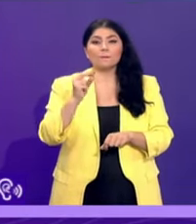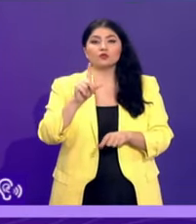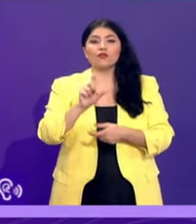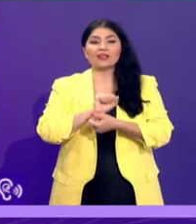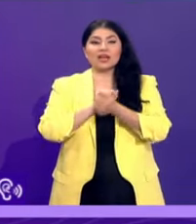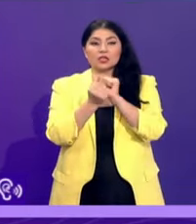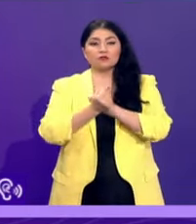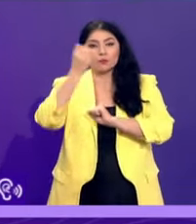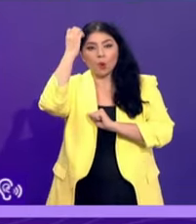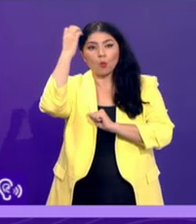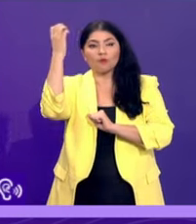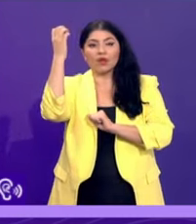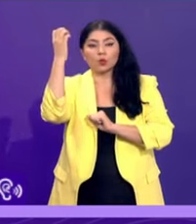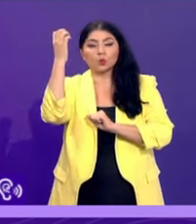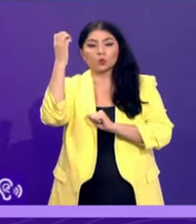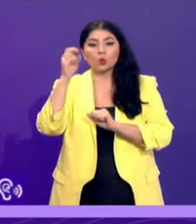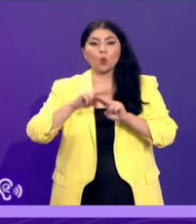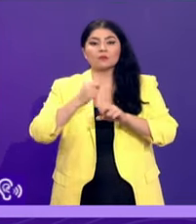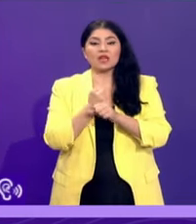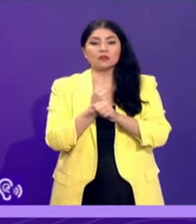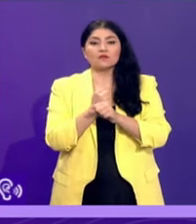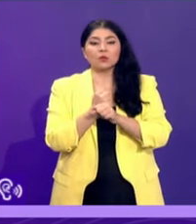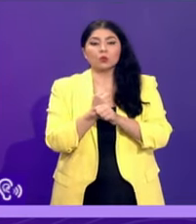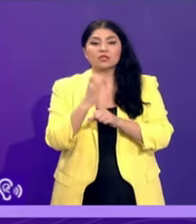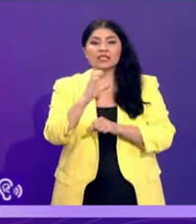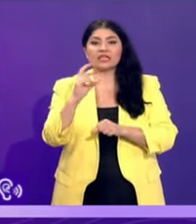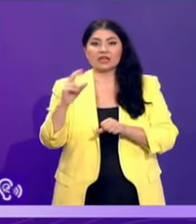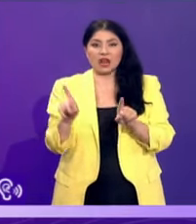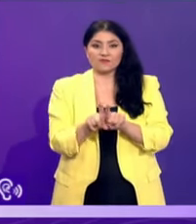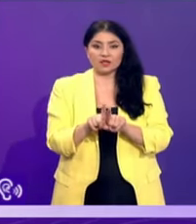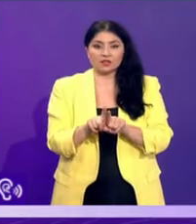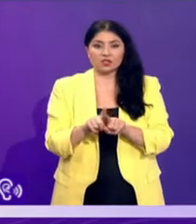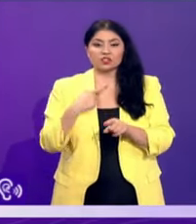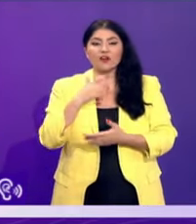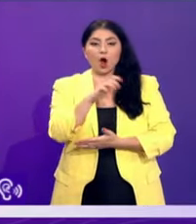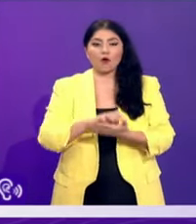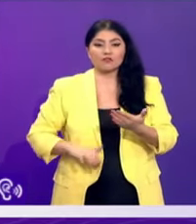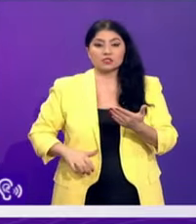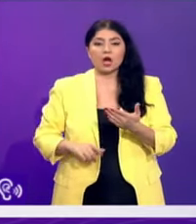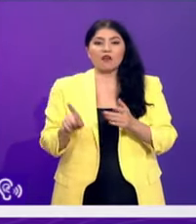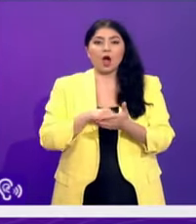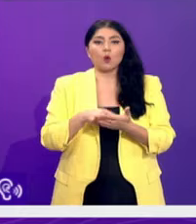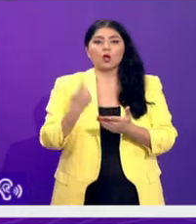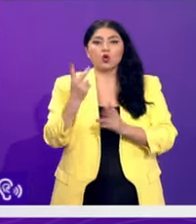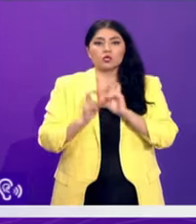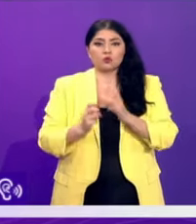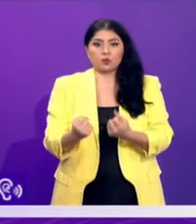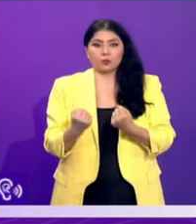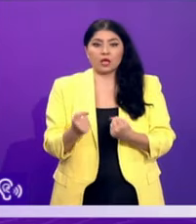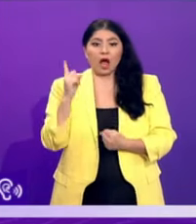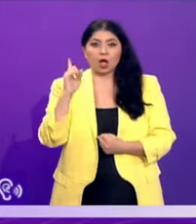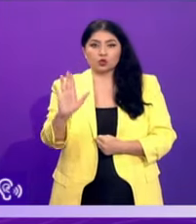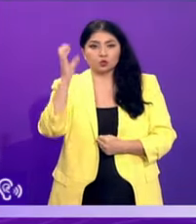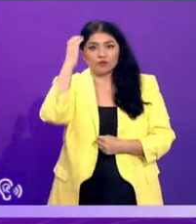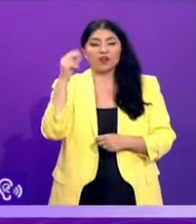transforma guvernul cum a procedat în cazul CCR și va confisca o instituție, acest guvern va lucra